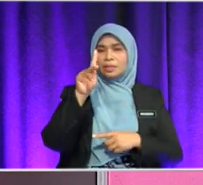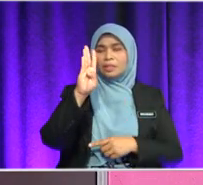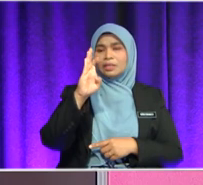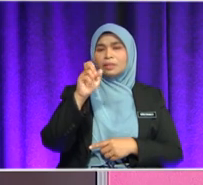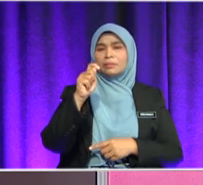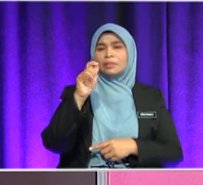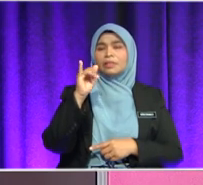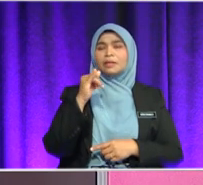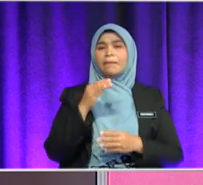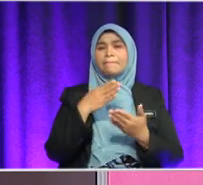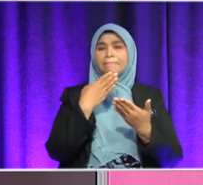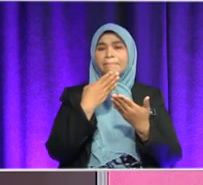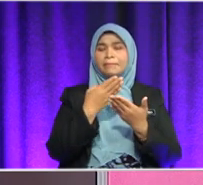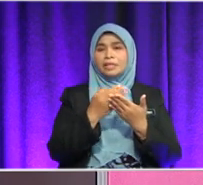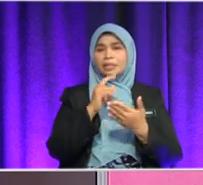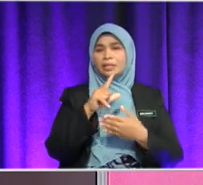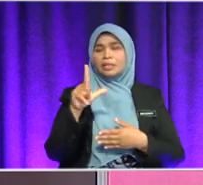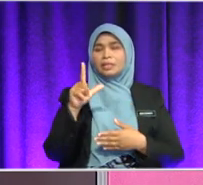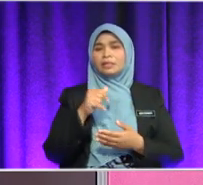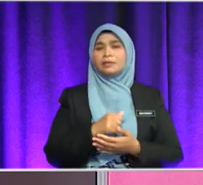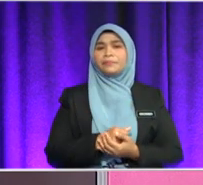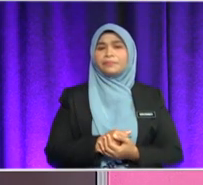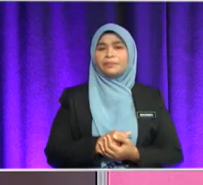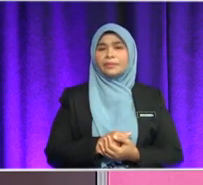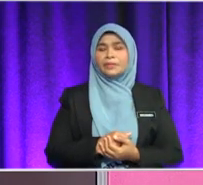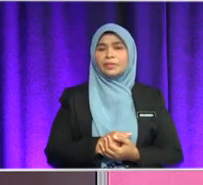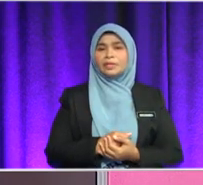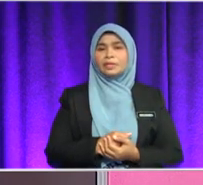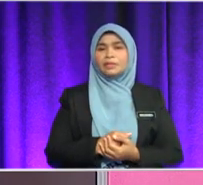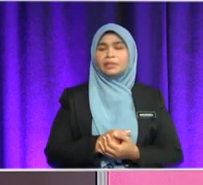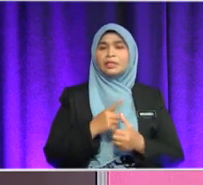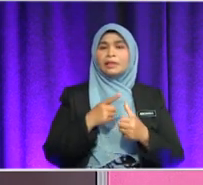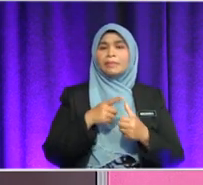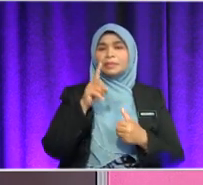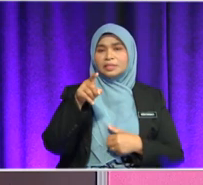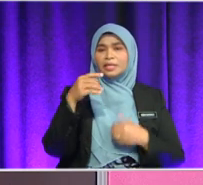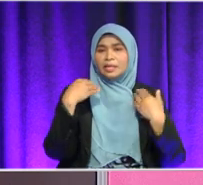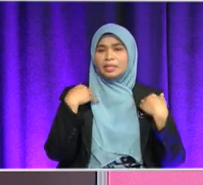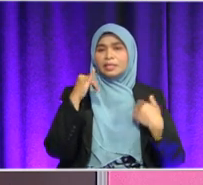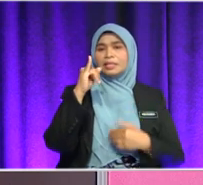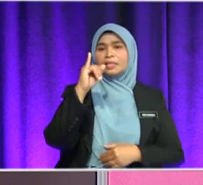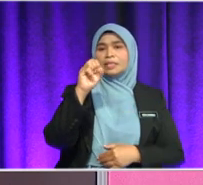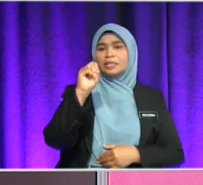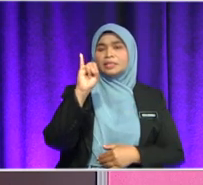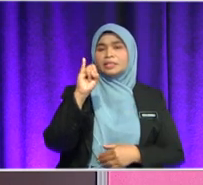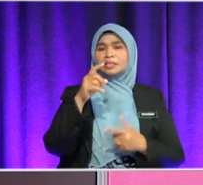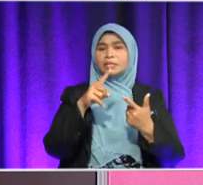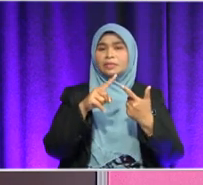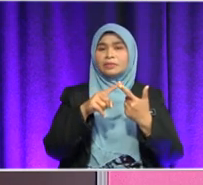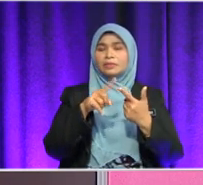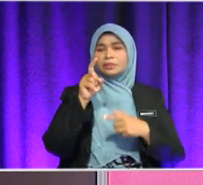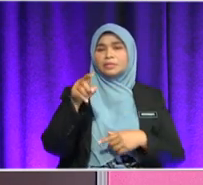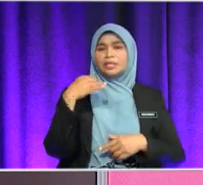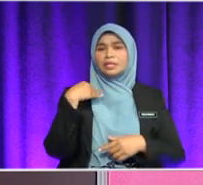yang baik yang mantap yang lengkap dia ada yang pertama masih ada isi yang kedua masih ada